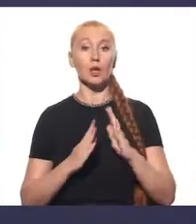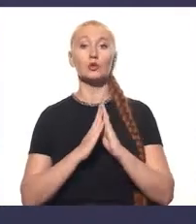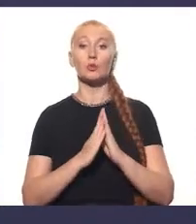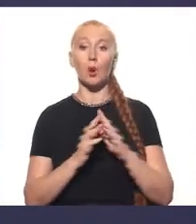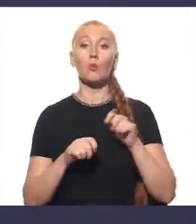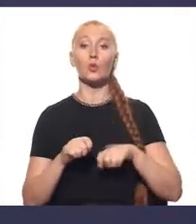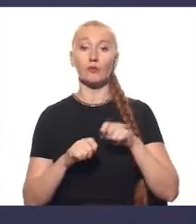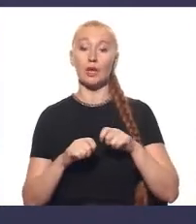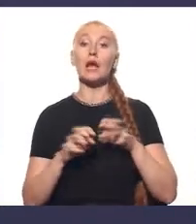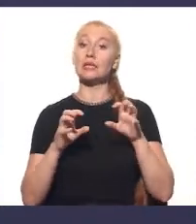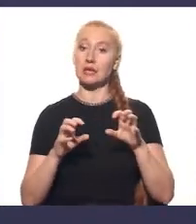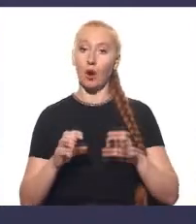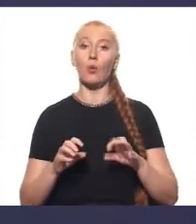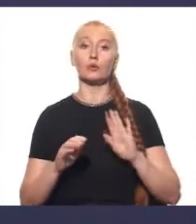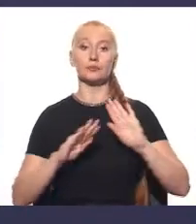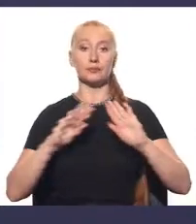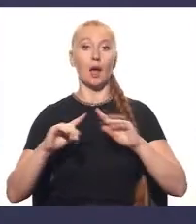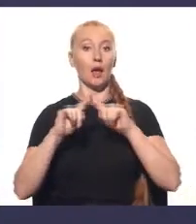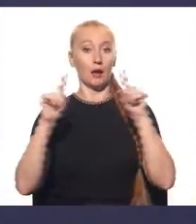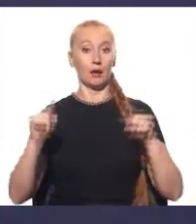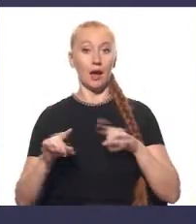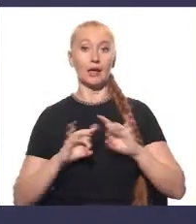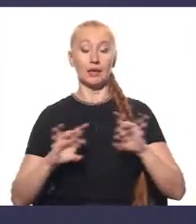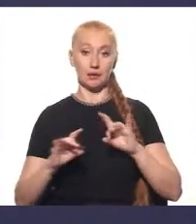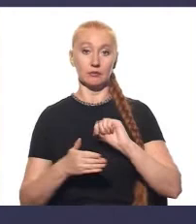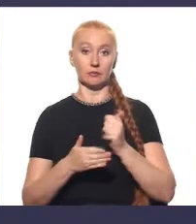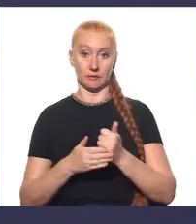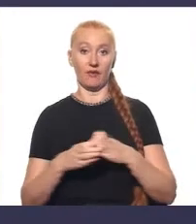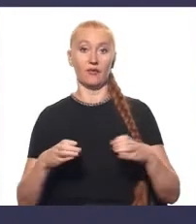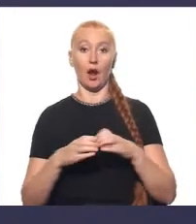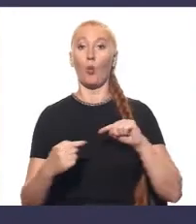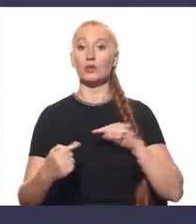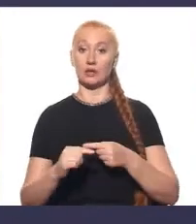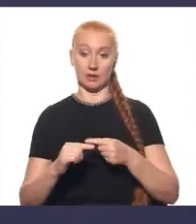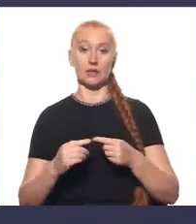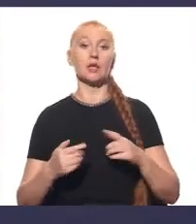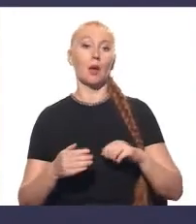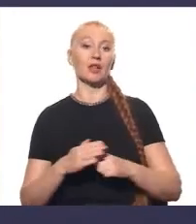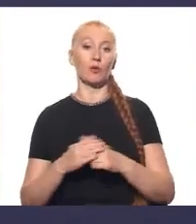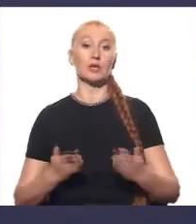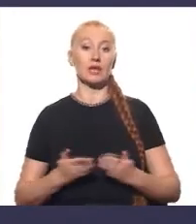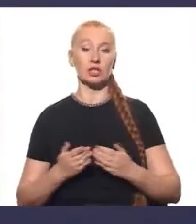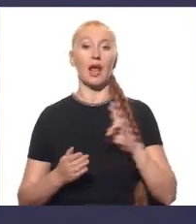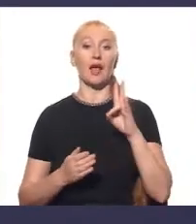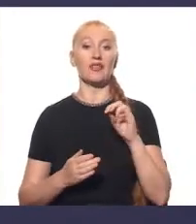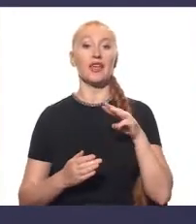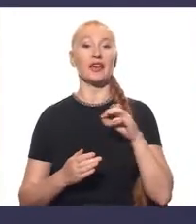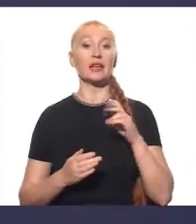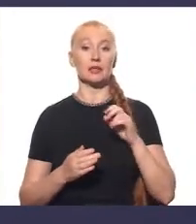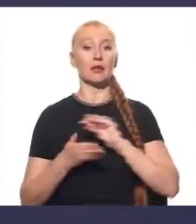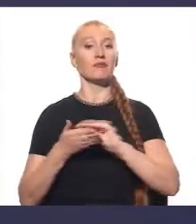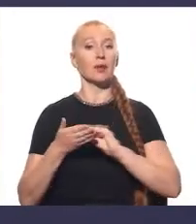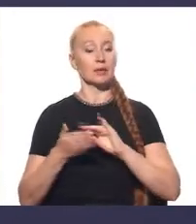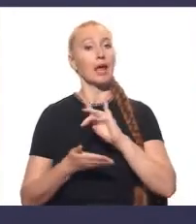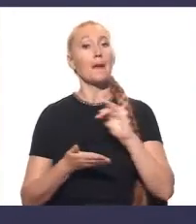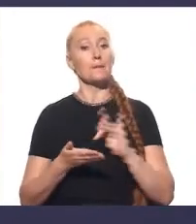проханням перевірити законність розміщення білбордів очільника фракції «Опозиційна платформа за життя» Сергія Нікітіна з написом